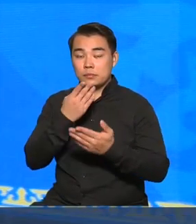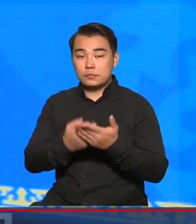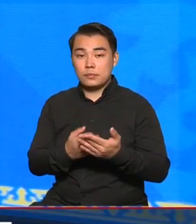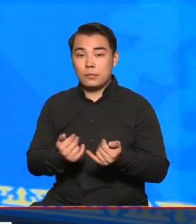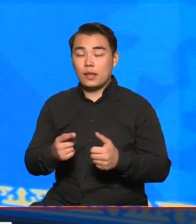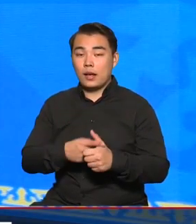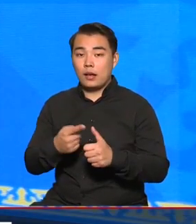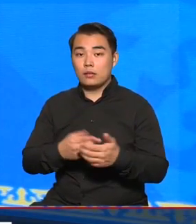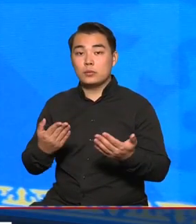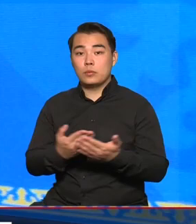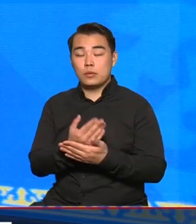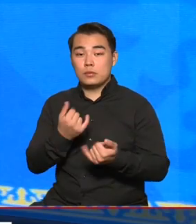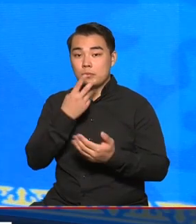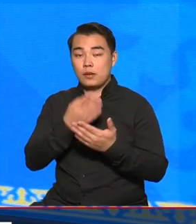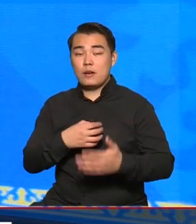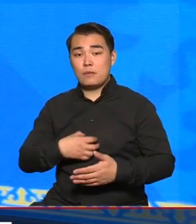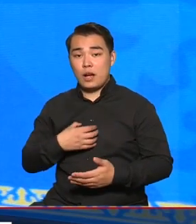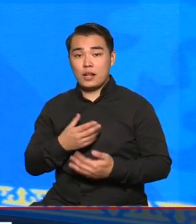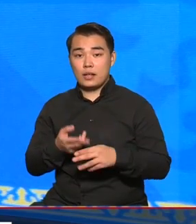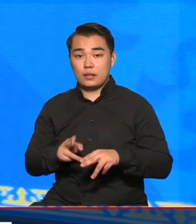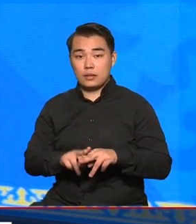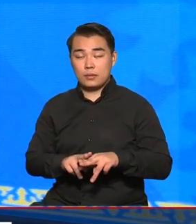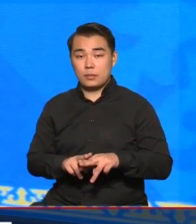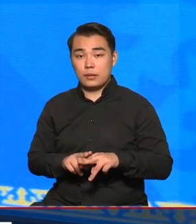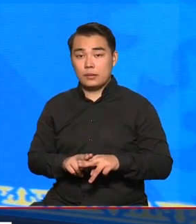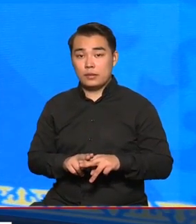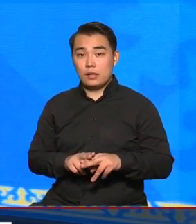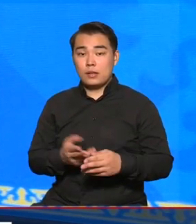олардың есімін қайта жаңғыртуы аса маңызды. Бұл